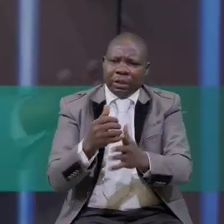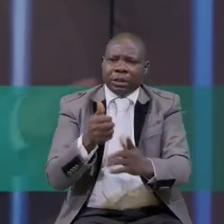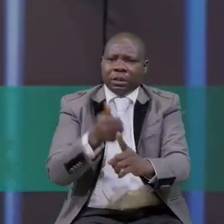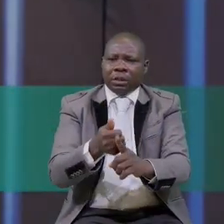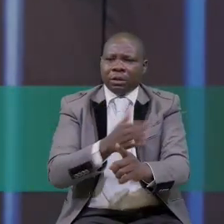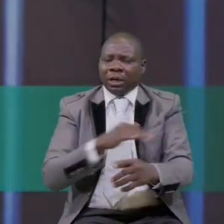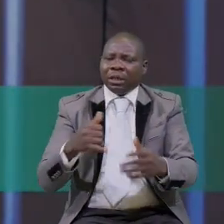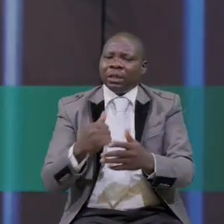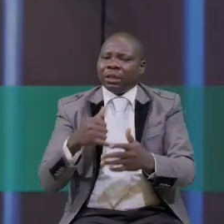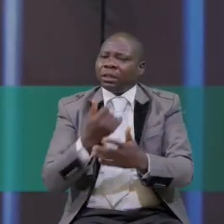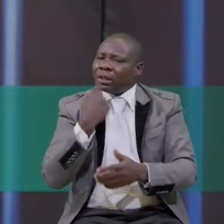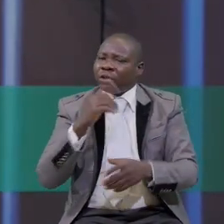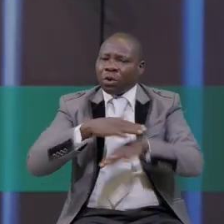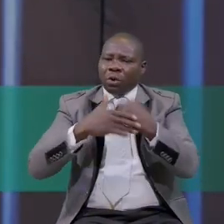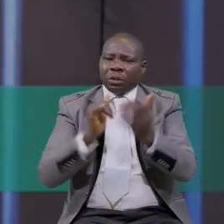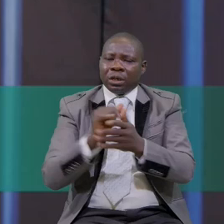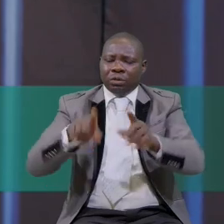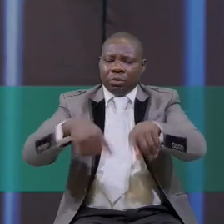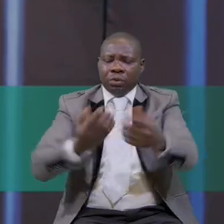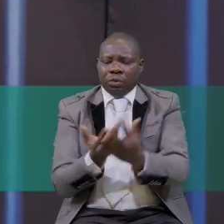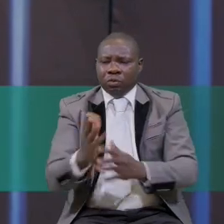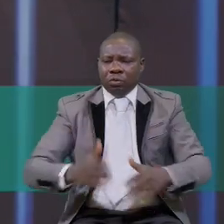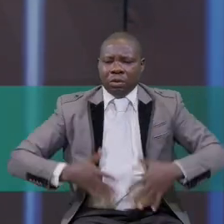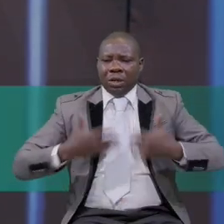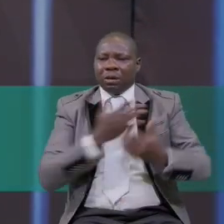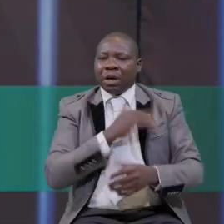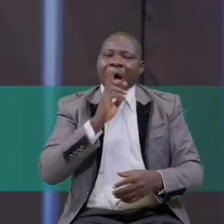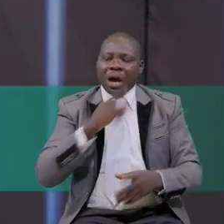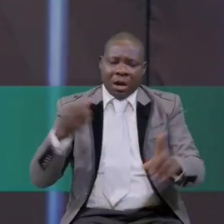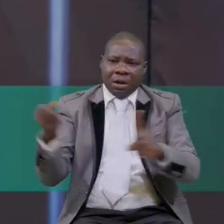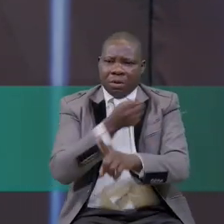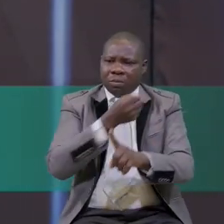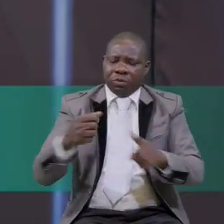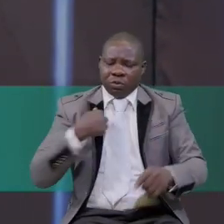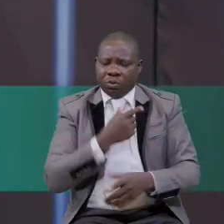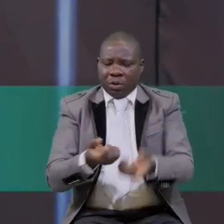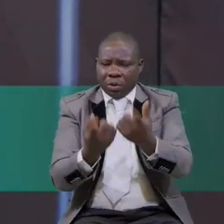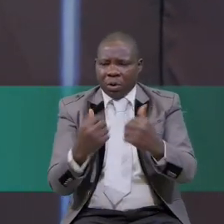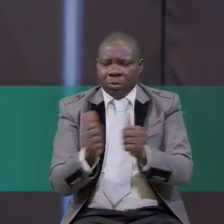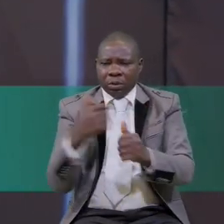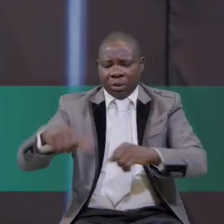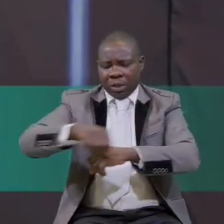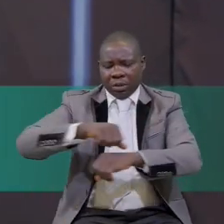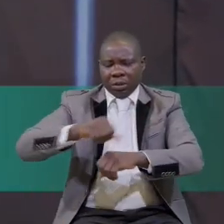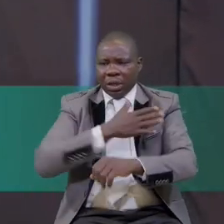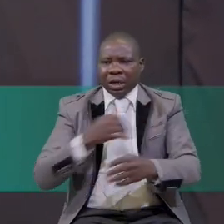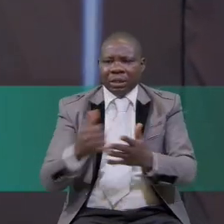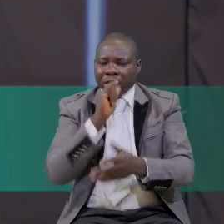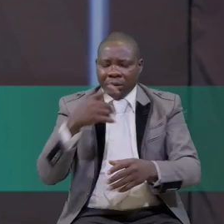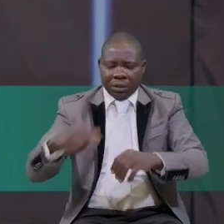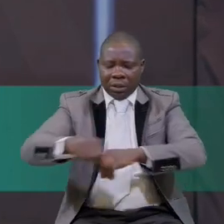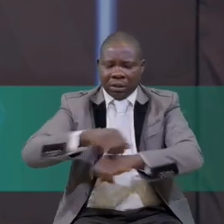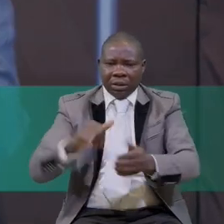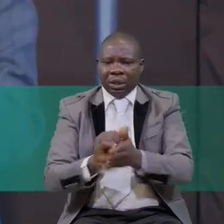Il dit, tous ceux qui parcourent la vie, qui sont opprimés, et c'est l'onction qui a